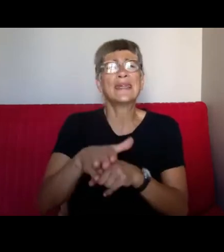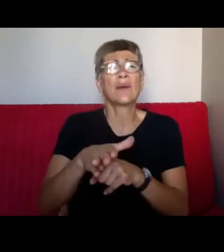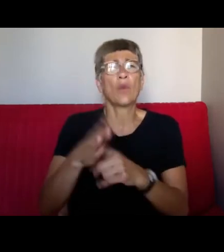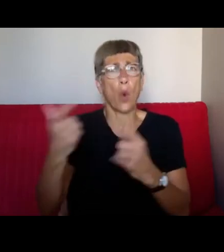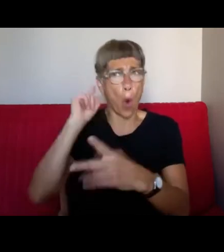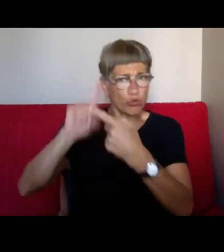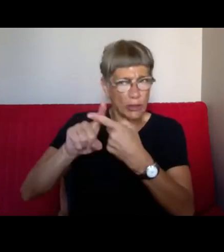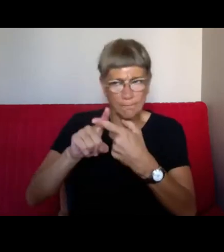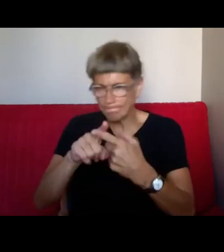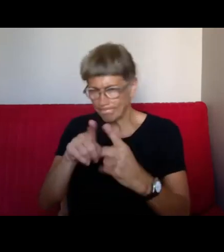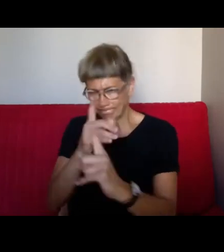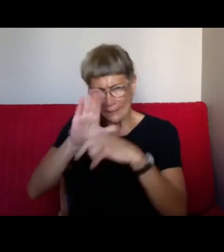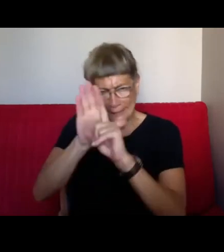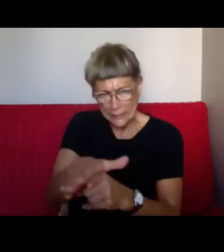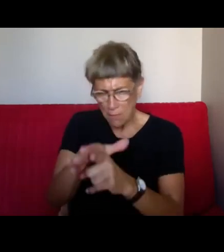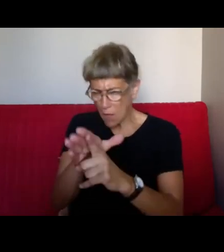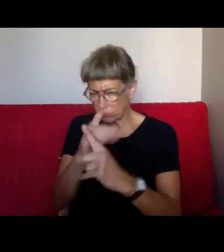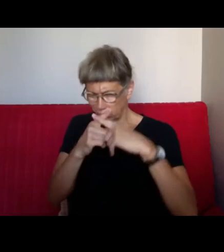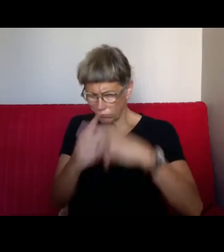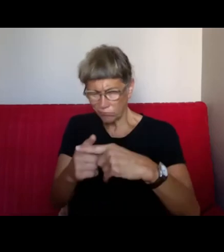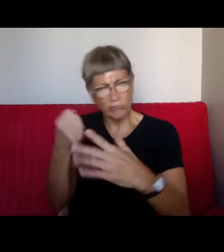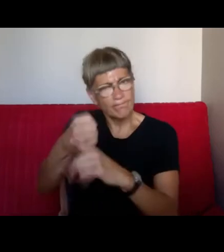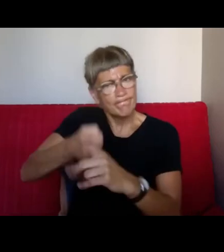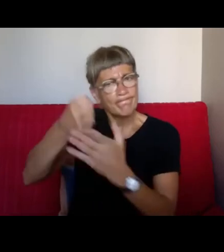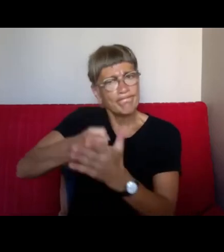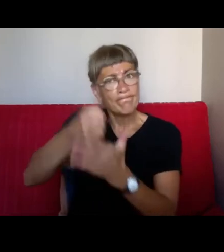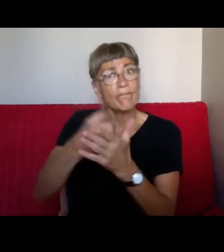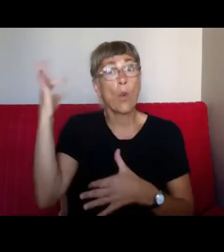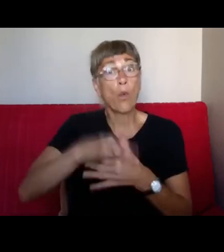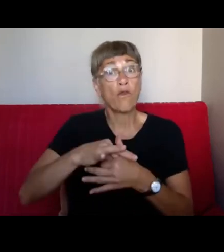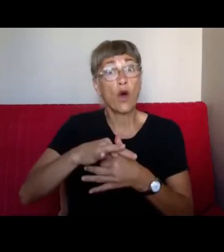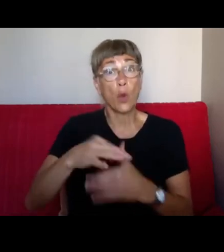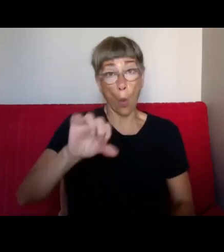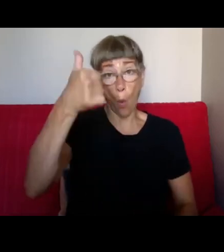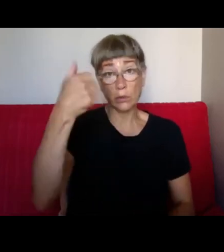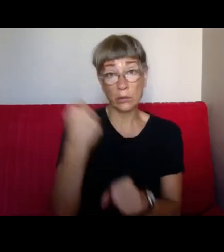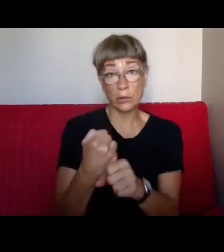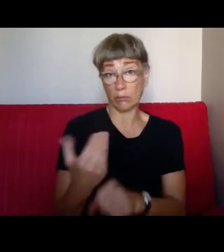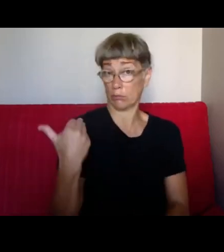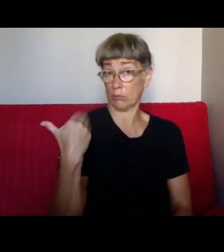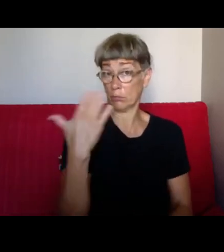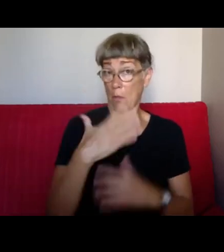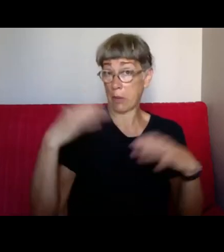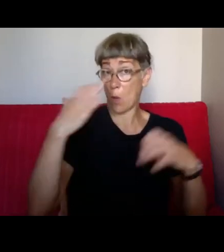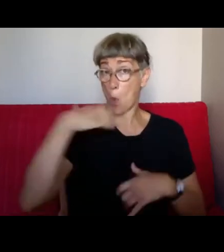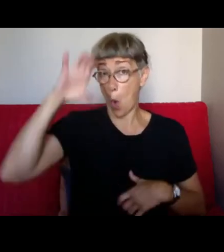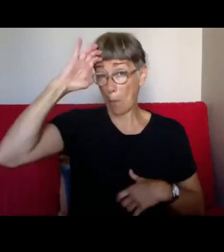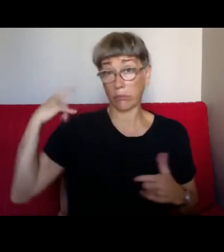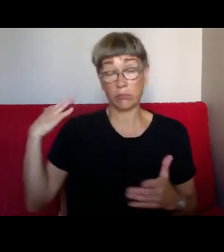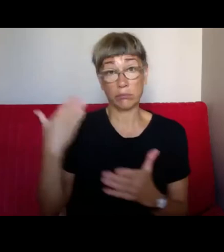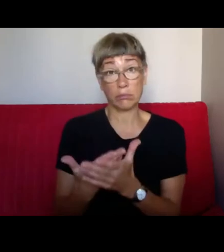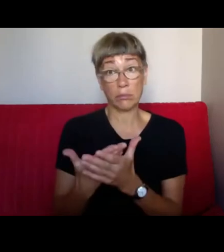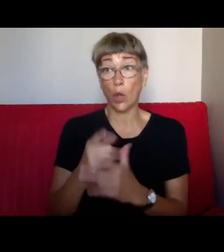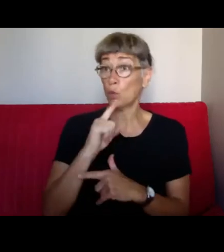aux discriminations sous toutes ses formes. Elle a été votée, tenez-vous bien, il y a 11 ans au Parlement européen. Et depuis, les chefs d'État et de gouvernement,